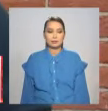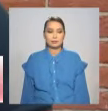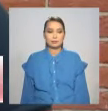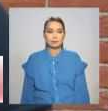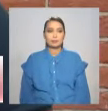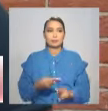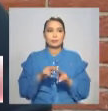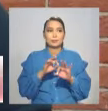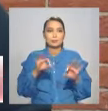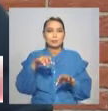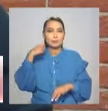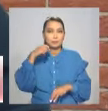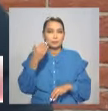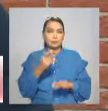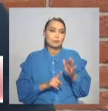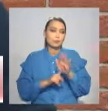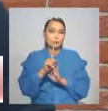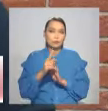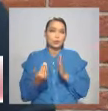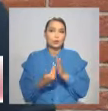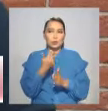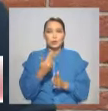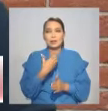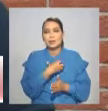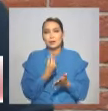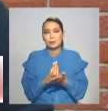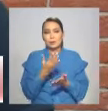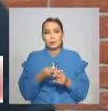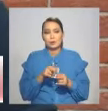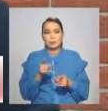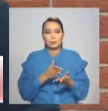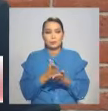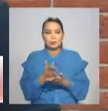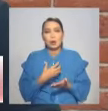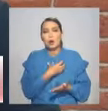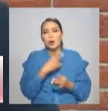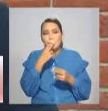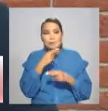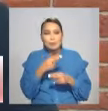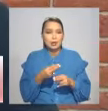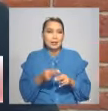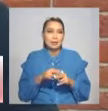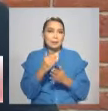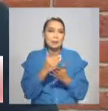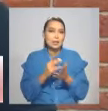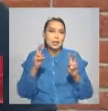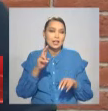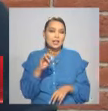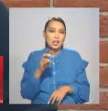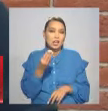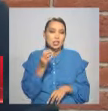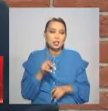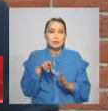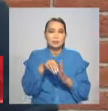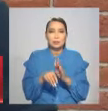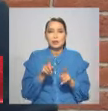Это послание президента станет началом новых свершений. Одно из направлений, на которое я обратил особое внимание, это программа Келищек, то есть внедрение